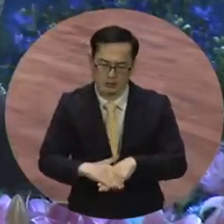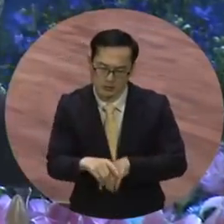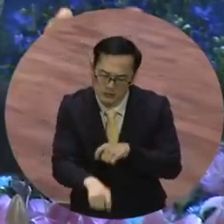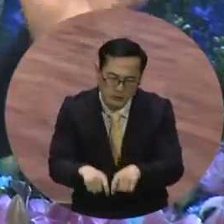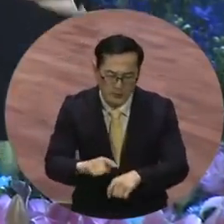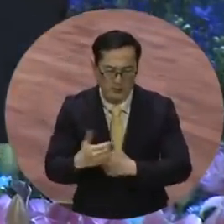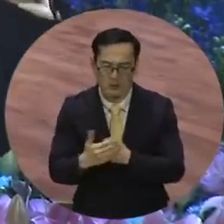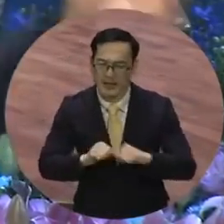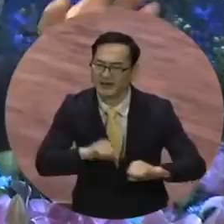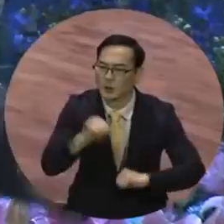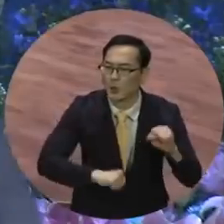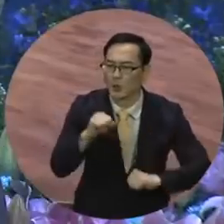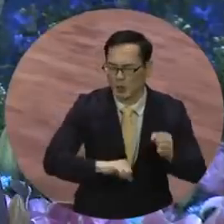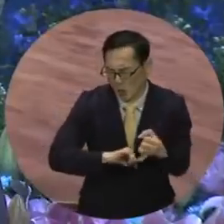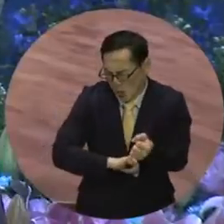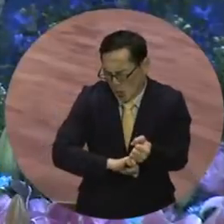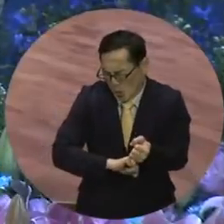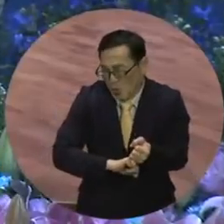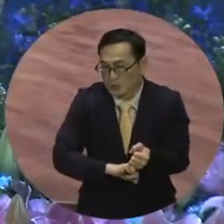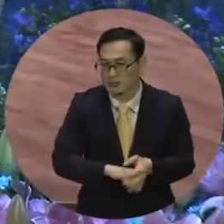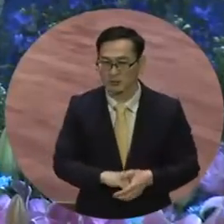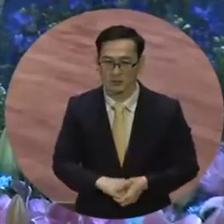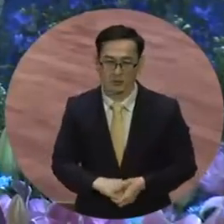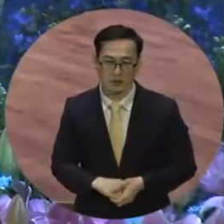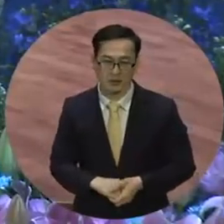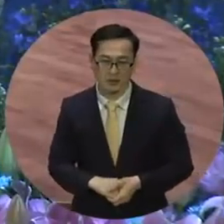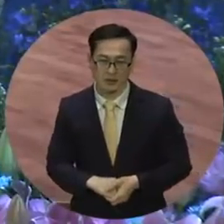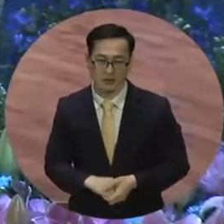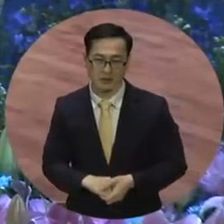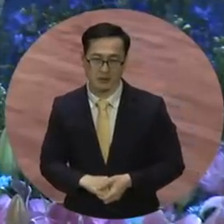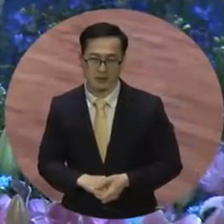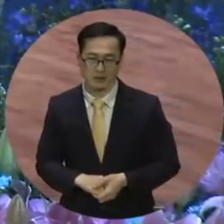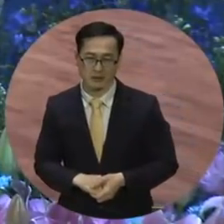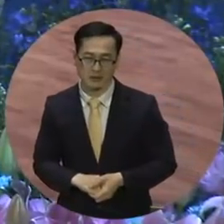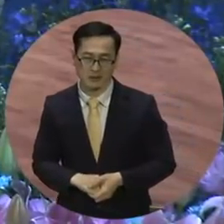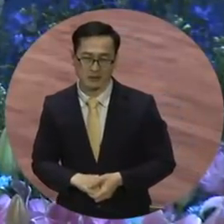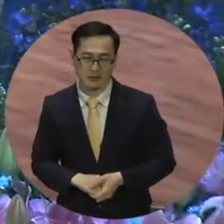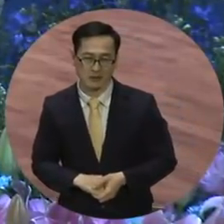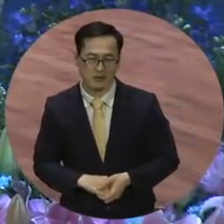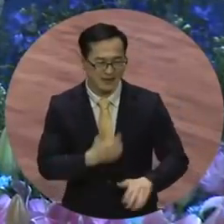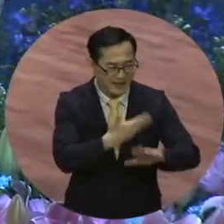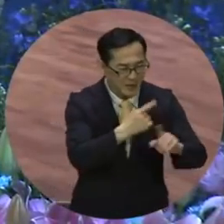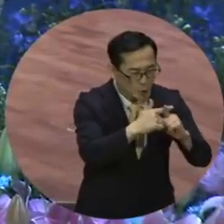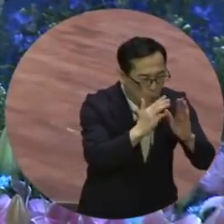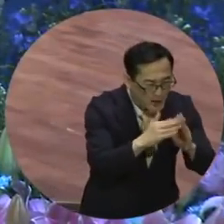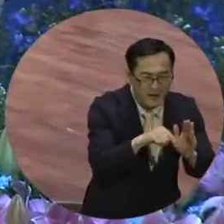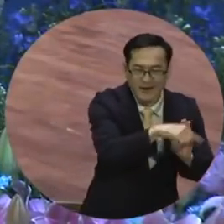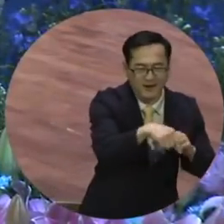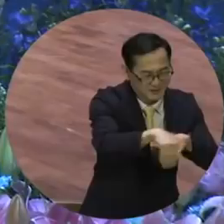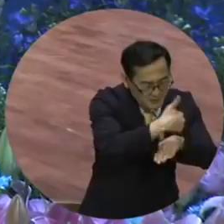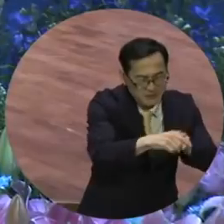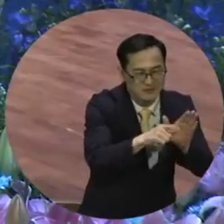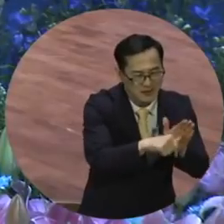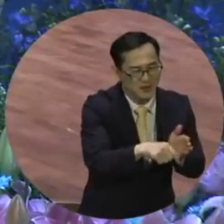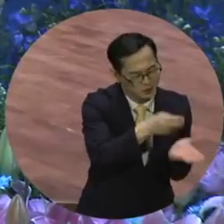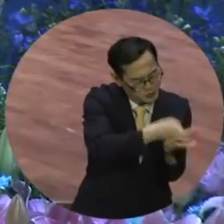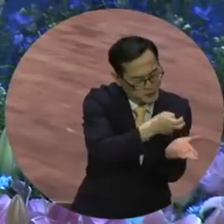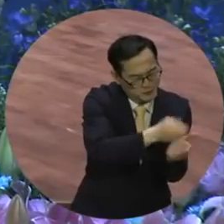구원받아놓고도 율법으로 하기 때문에 다른 교회도 오래 다니다 온 분들은 자기도 모르게 옛날 체질 율법 그대로 가지고